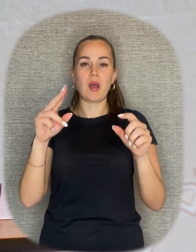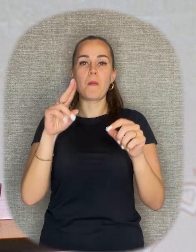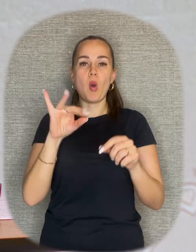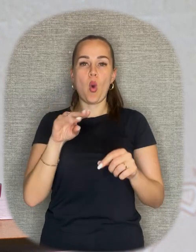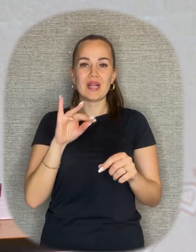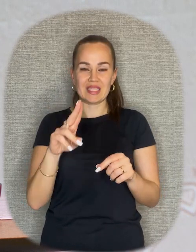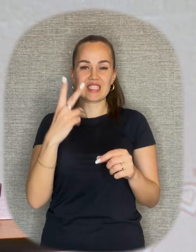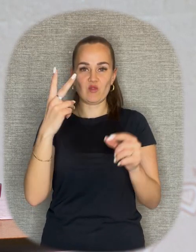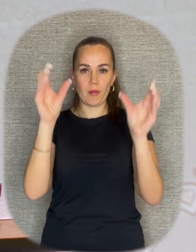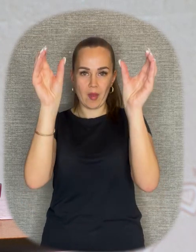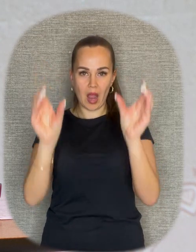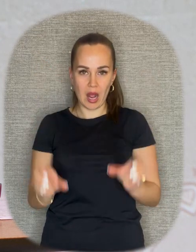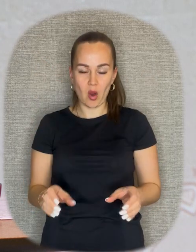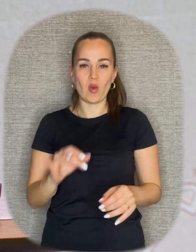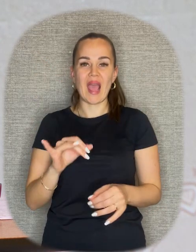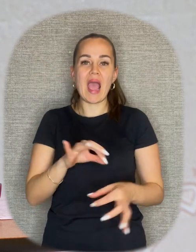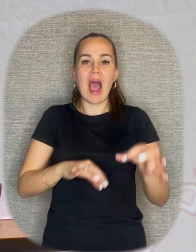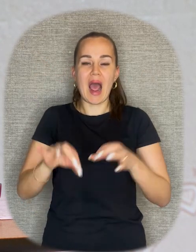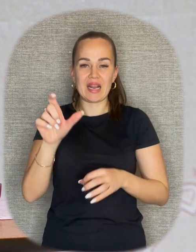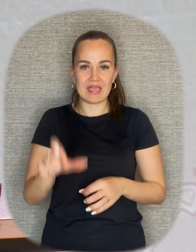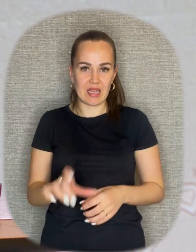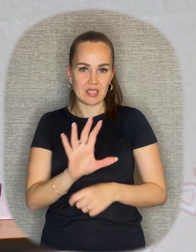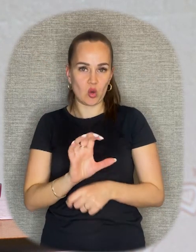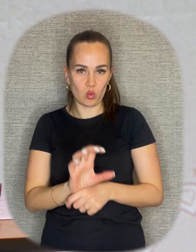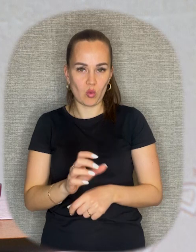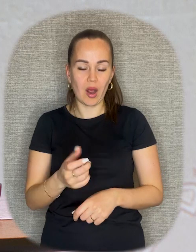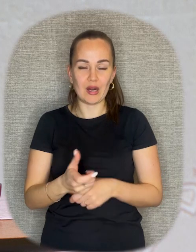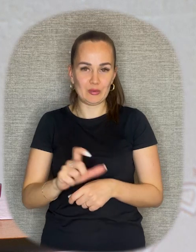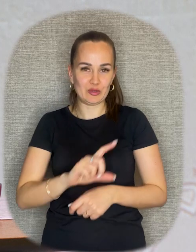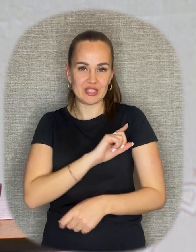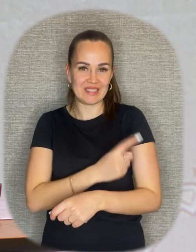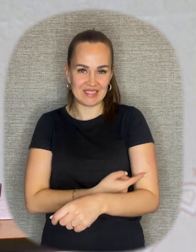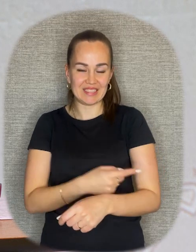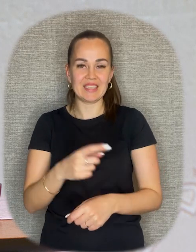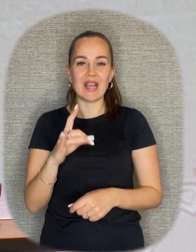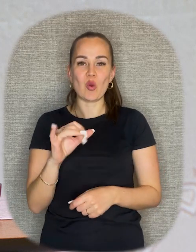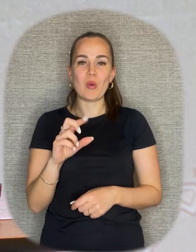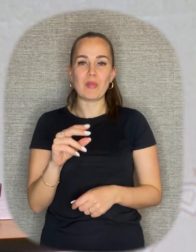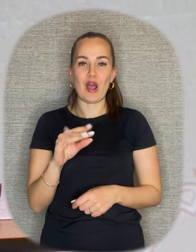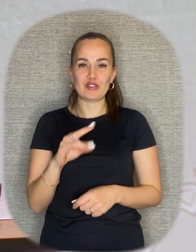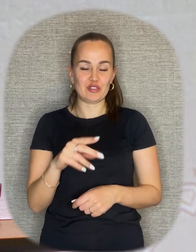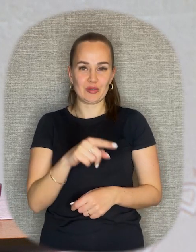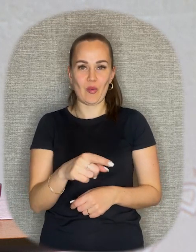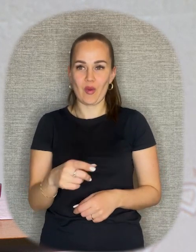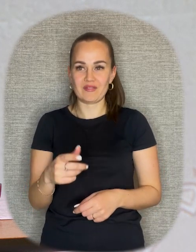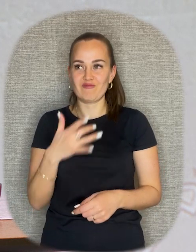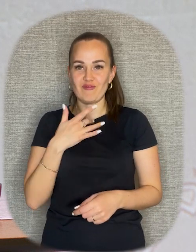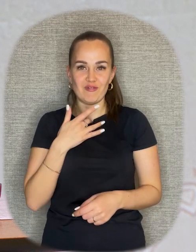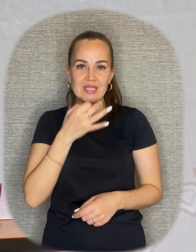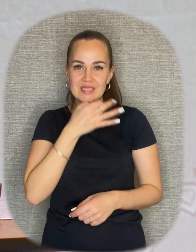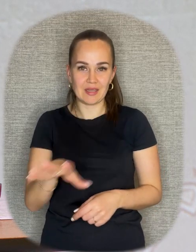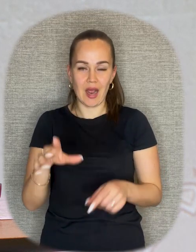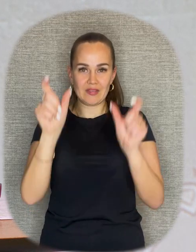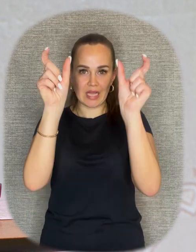реконструирована и был сделан вот этот вот большой портик с двумя колоннами за который чадного архитектора если почитать критику как